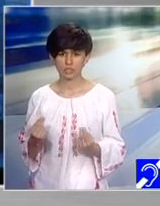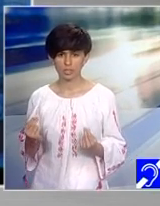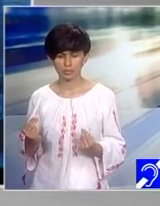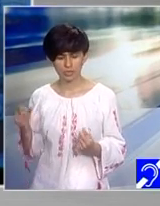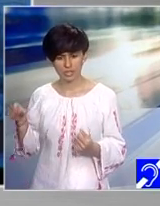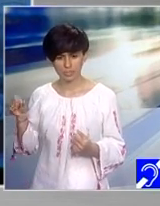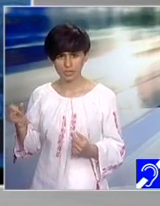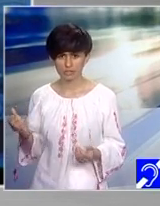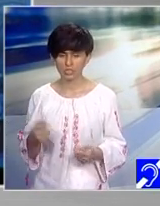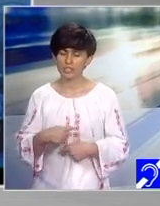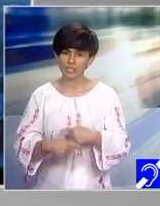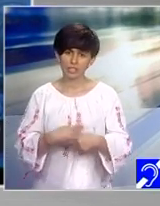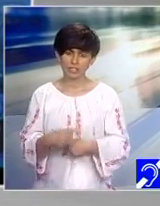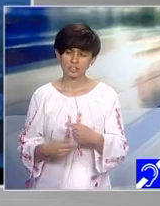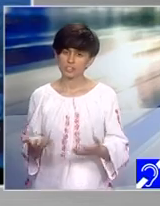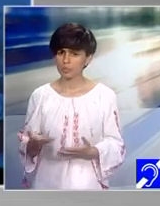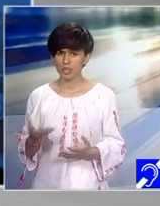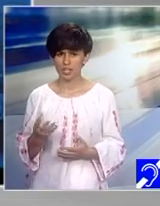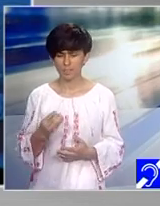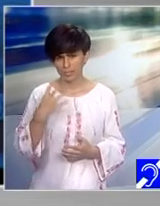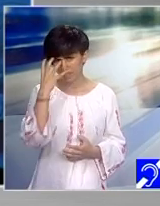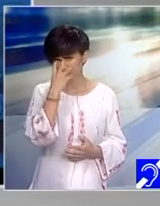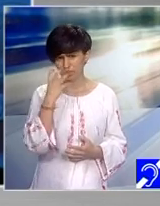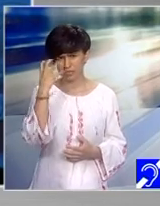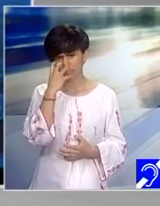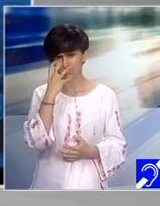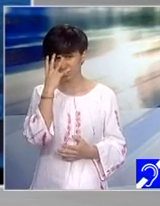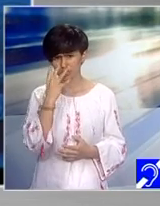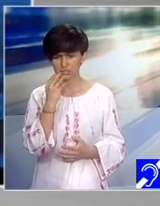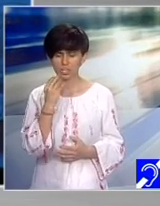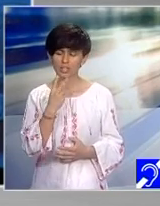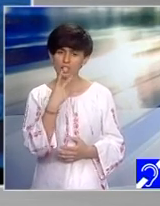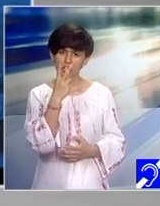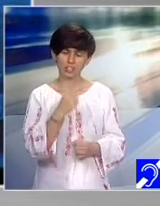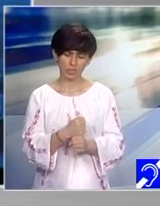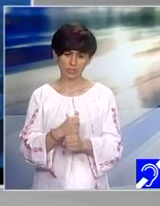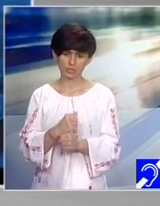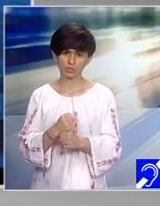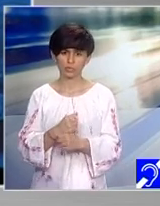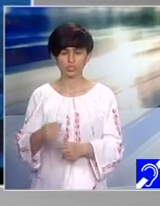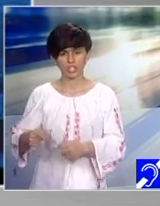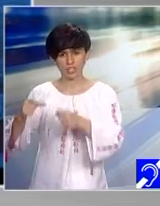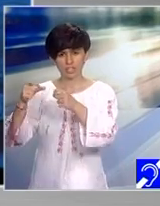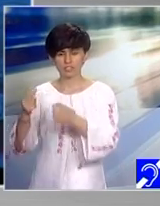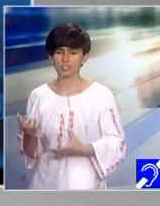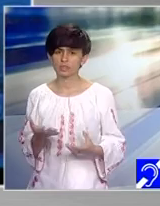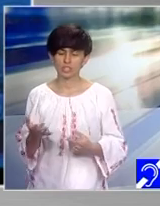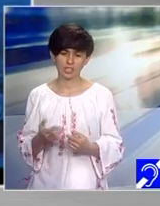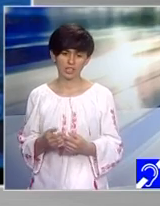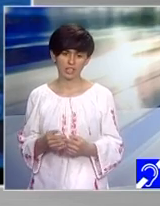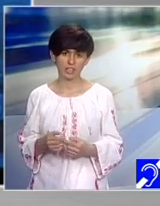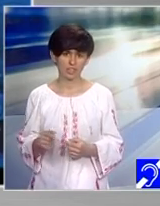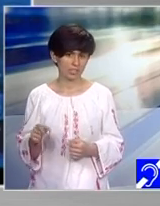s-au întristat când au văzut studiul și au văzut că instituțiile de care se ocupă ei sunt arătate